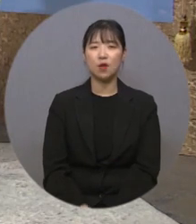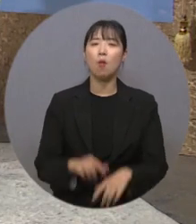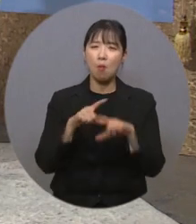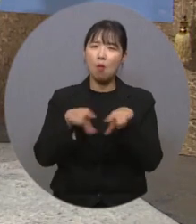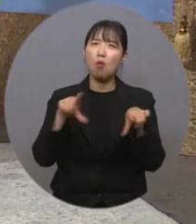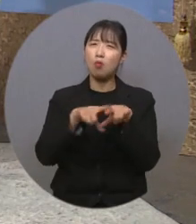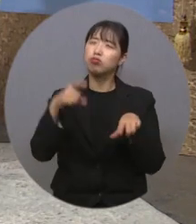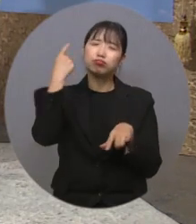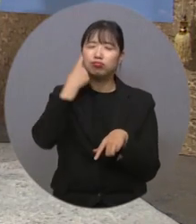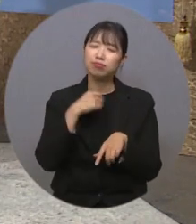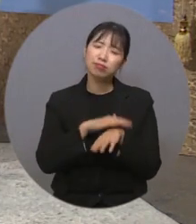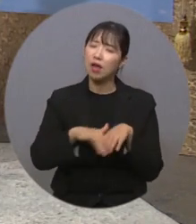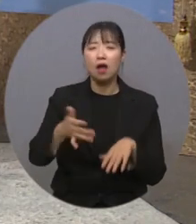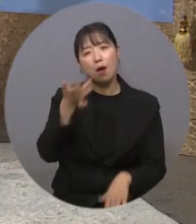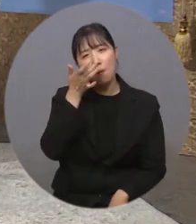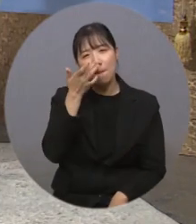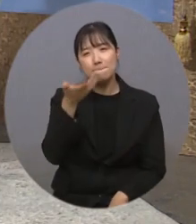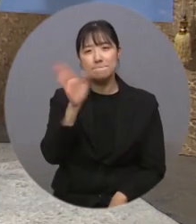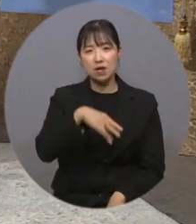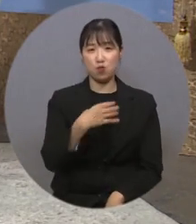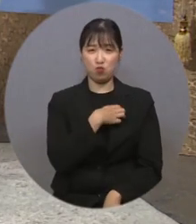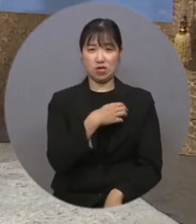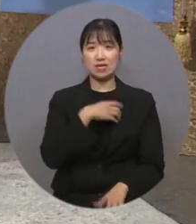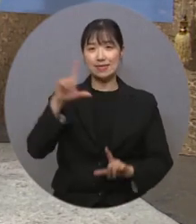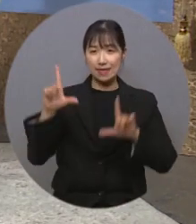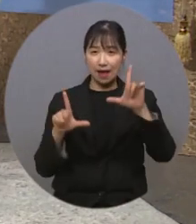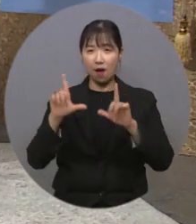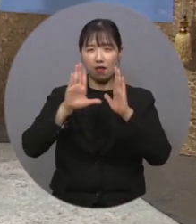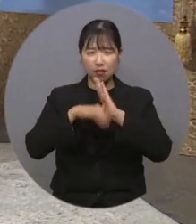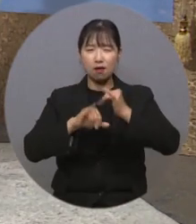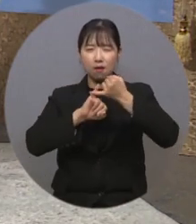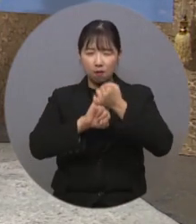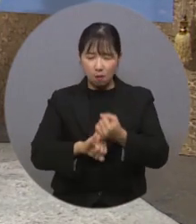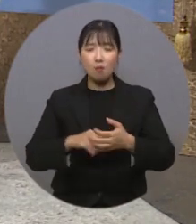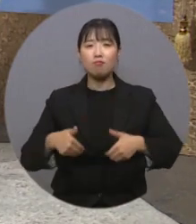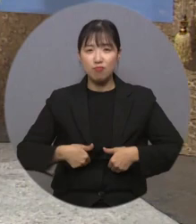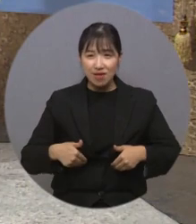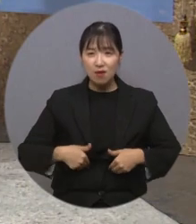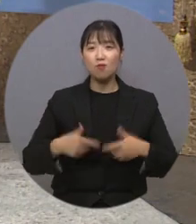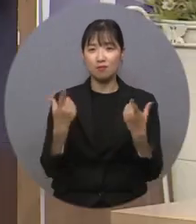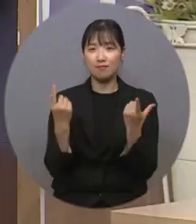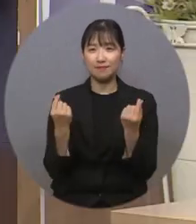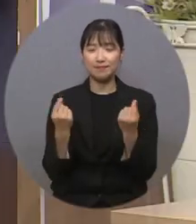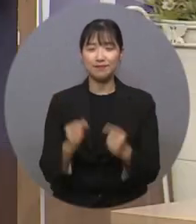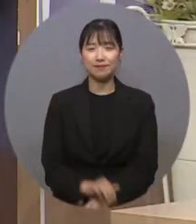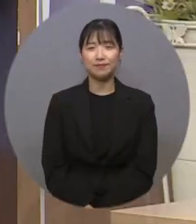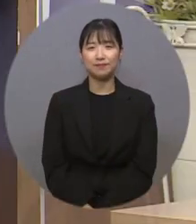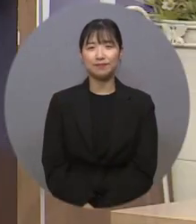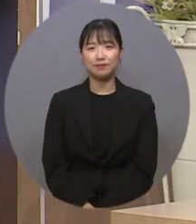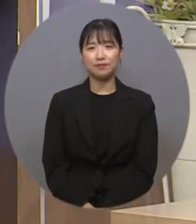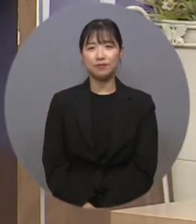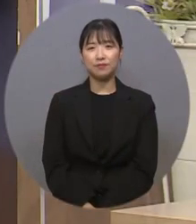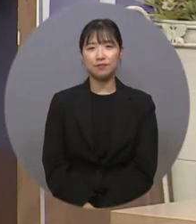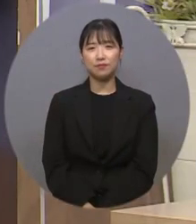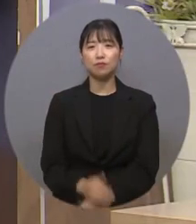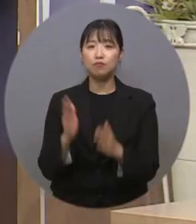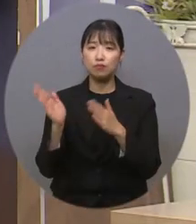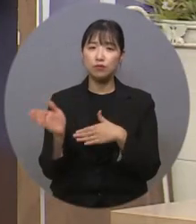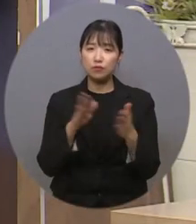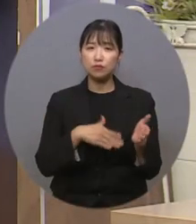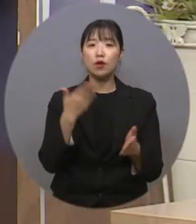평소에는 잘 못 느끼지만 위기 상황에서는 꼭 필요한 업무들을 맡고 계신데요. 네네. 그리고